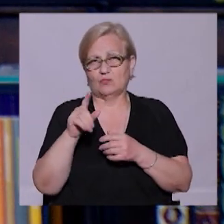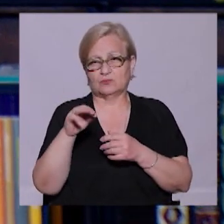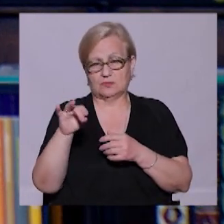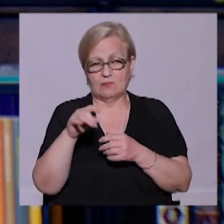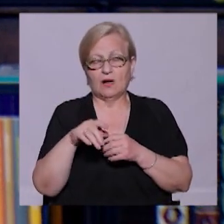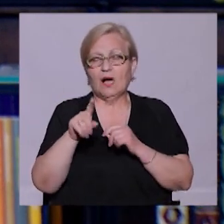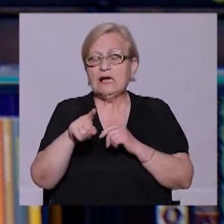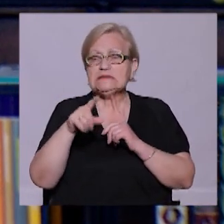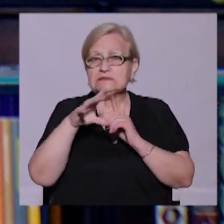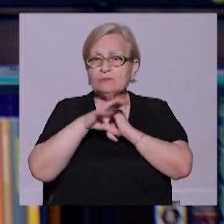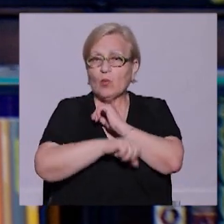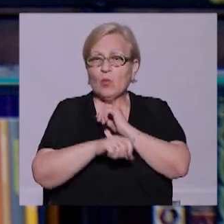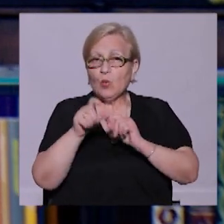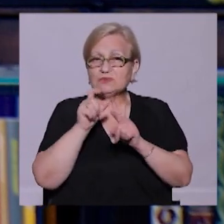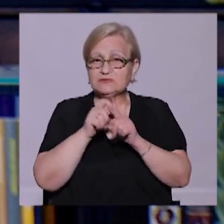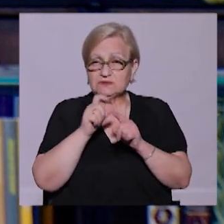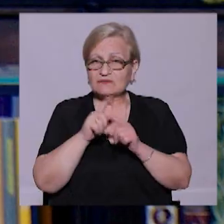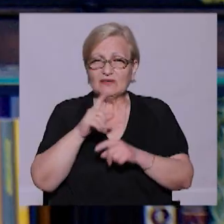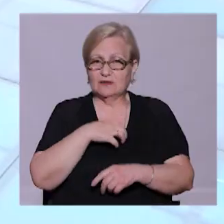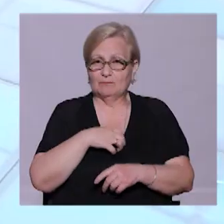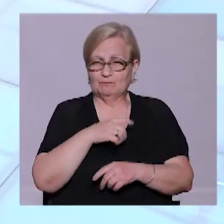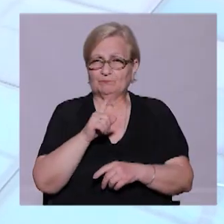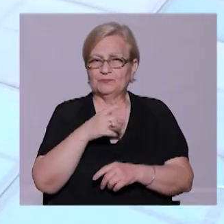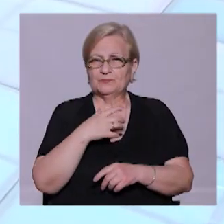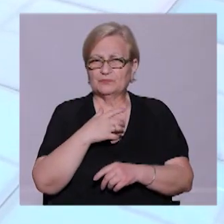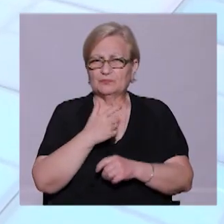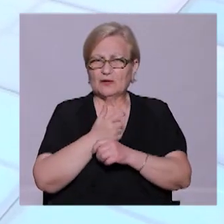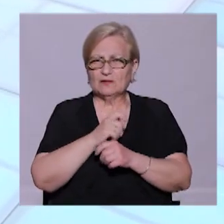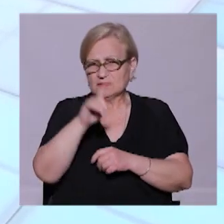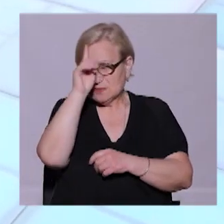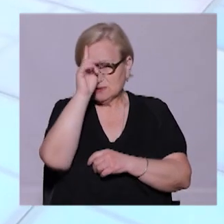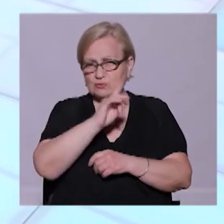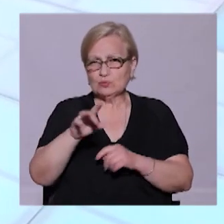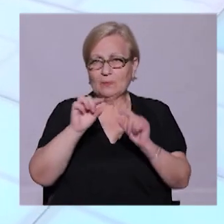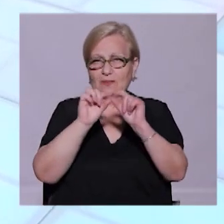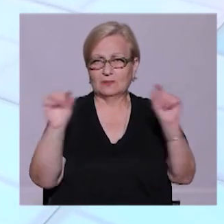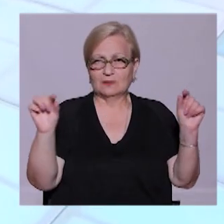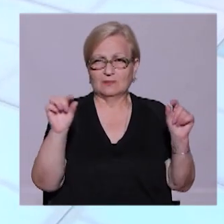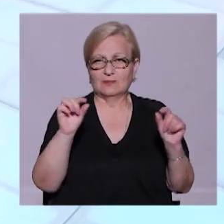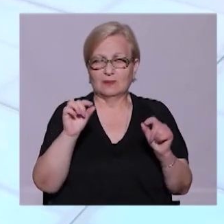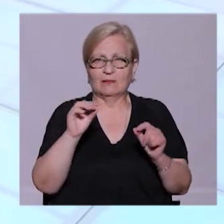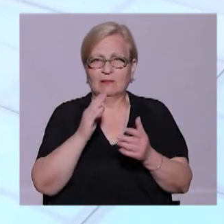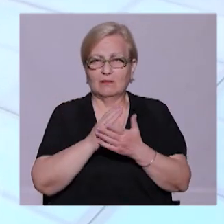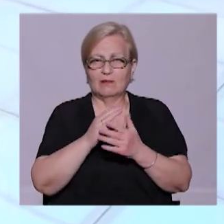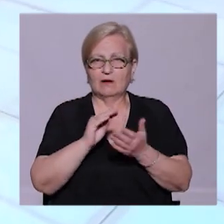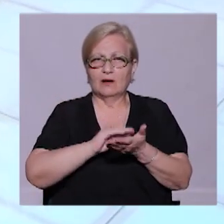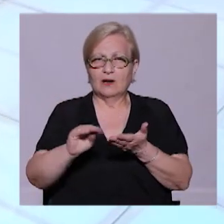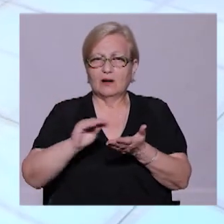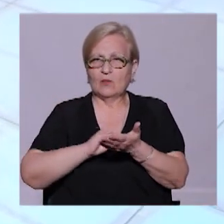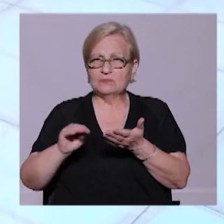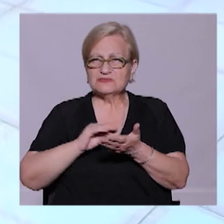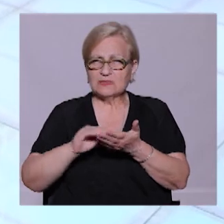ბევრ თემას ეხება, მათ შორის გამოვყოფთი ალბათ ყველაზე ცნობილ ფრაზას, რომ წერლობა